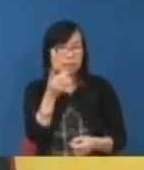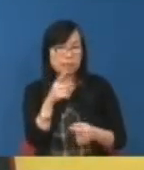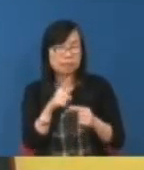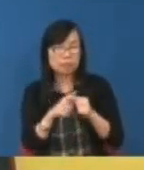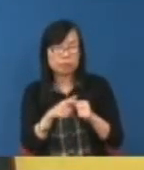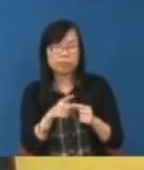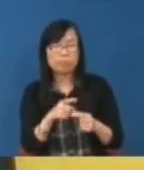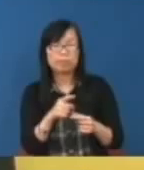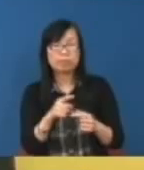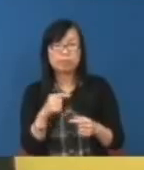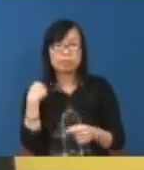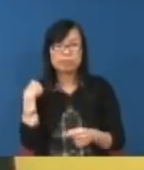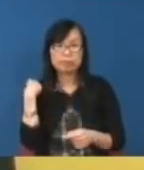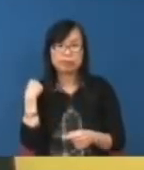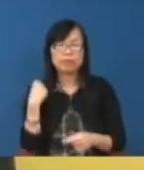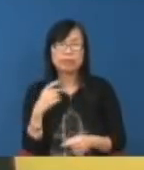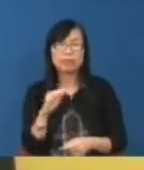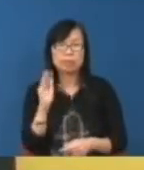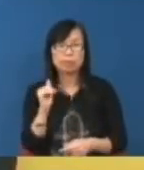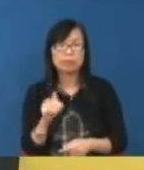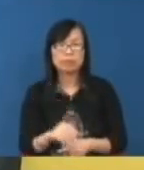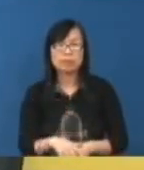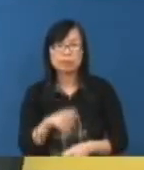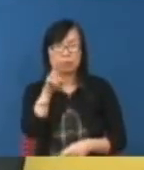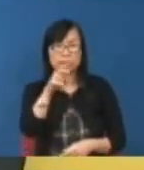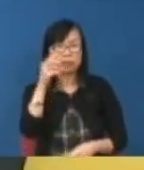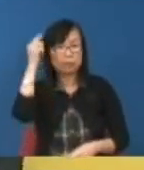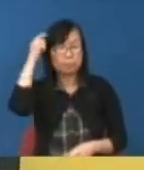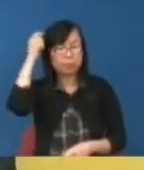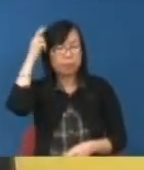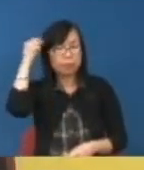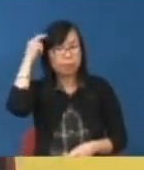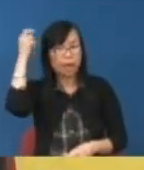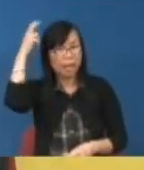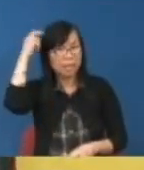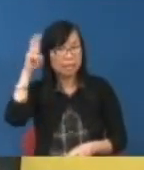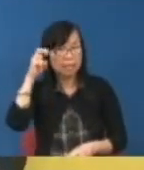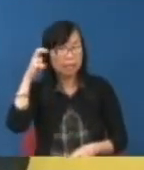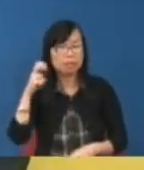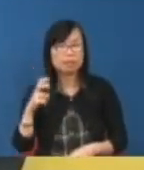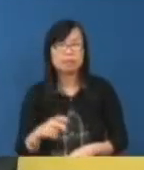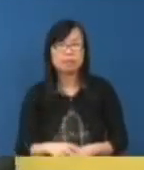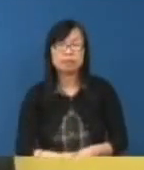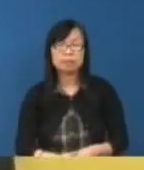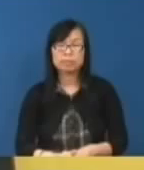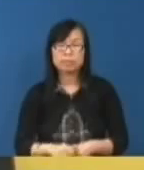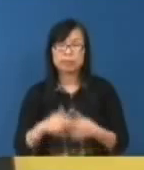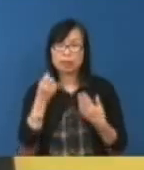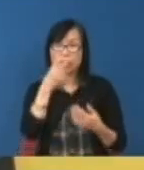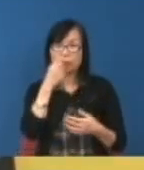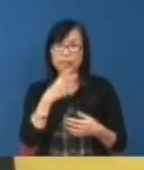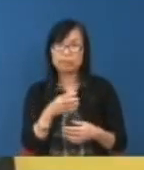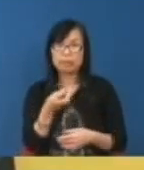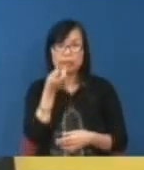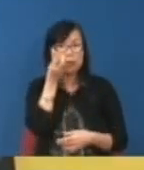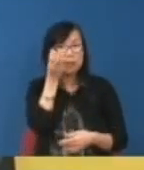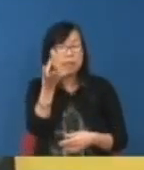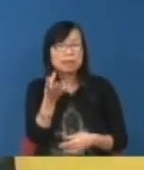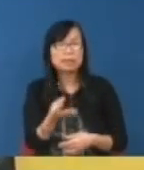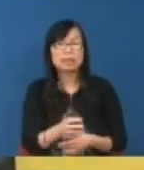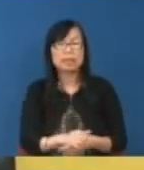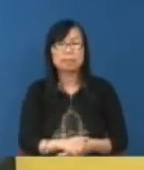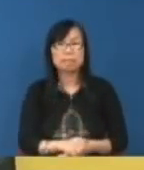頭髮黃皮膚或者係啦，咁啊即係容易啊嘛。咁其實喺香港而家呢個歧視點解係本身係階級